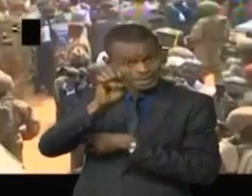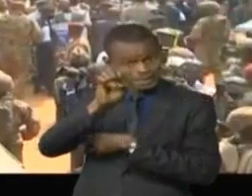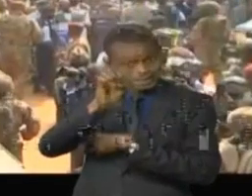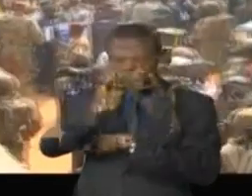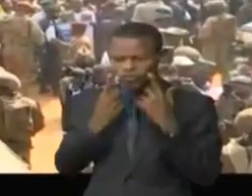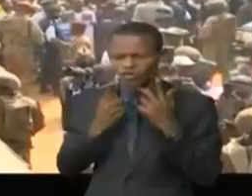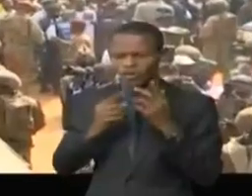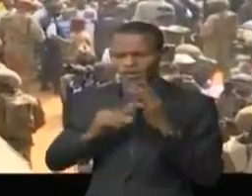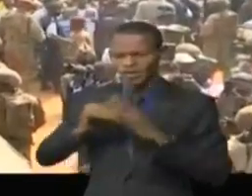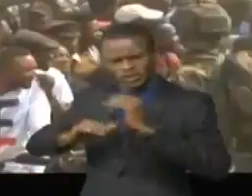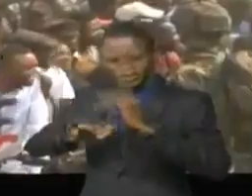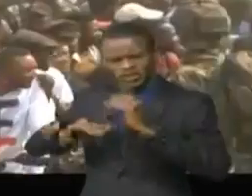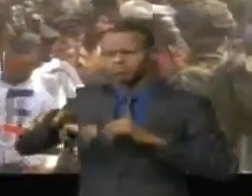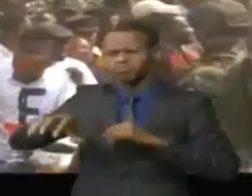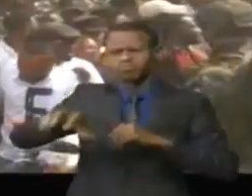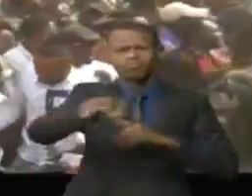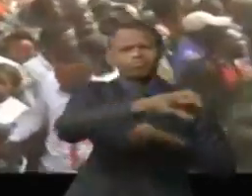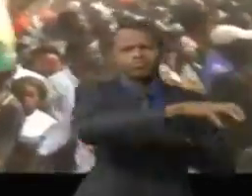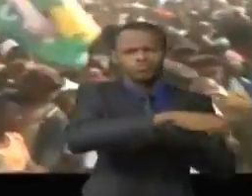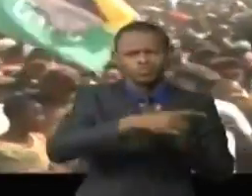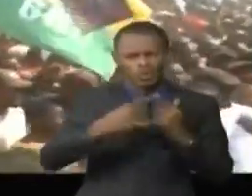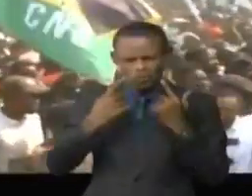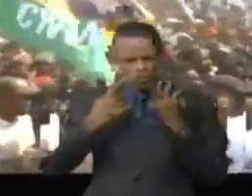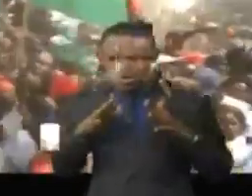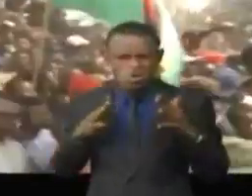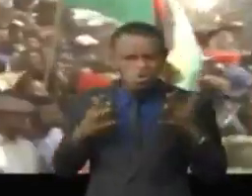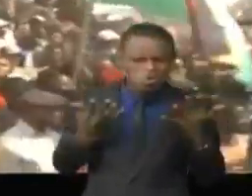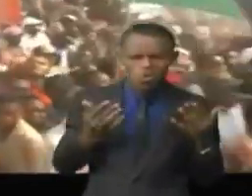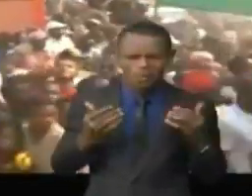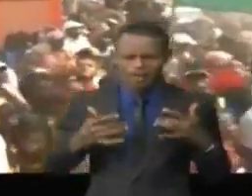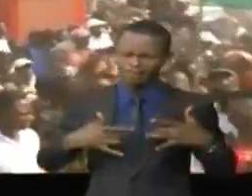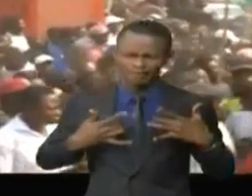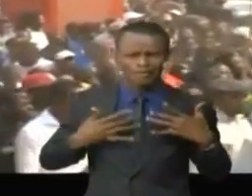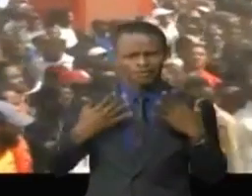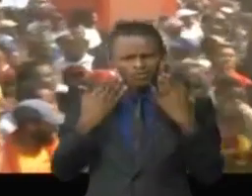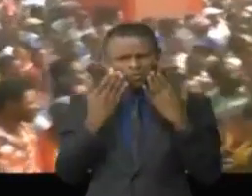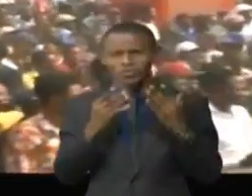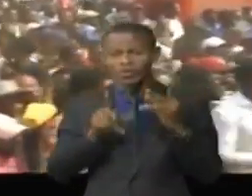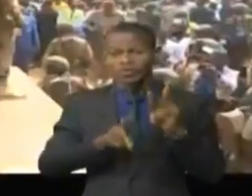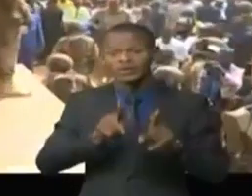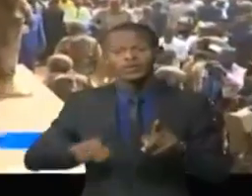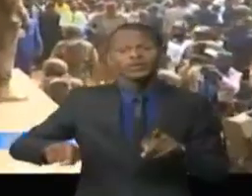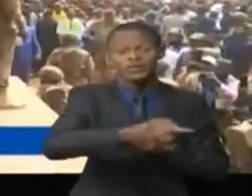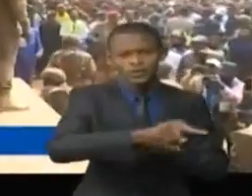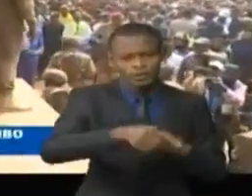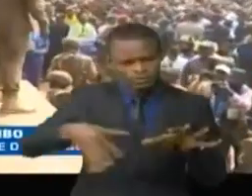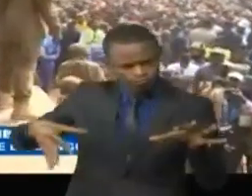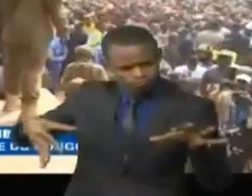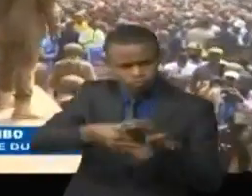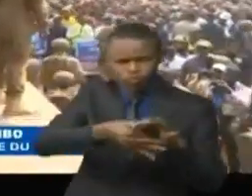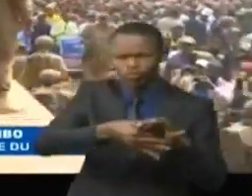ailleurs appelé les jeunes à suivre et à promouvoir l'unité en parlant d'une seule voix.